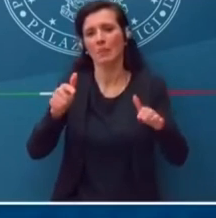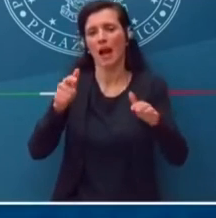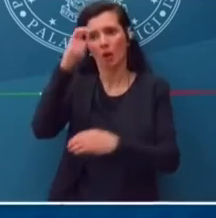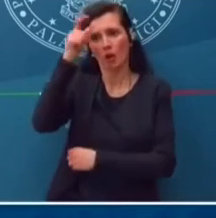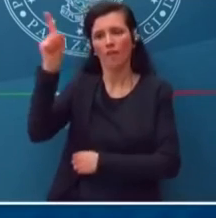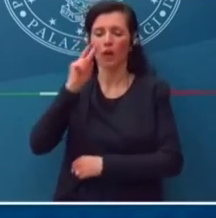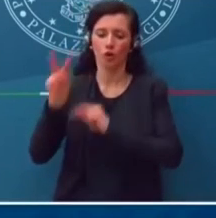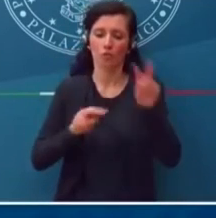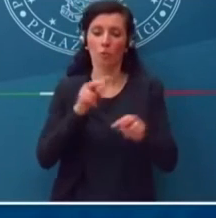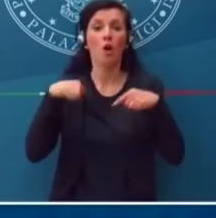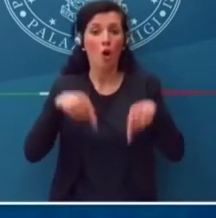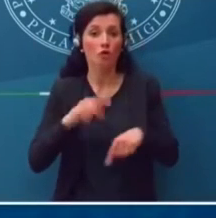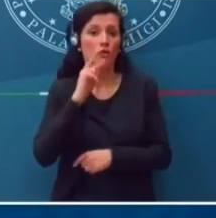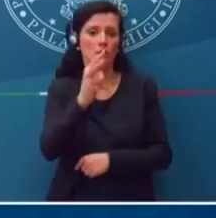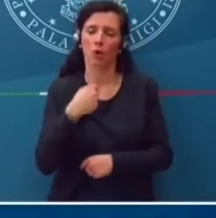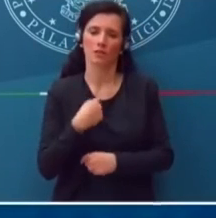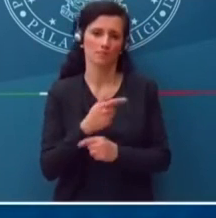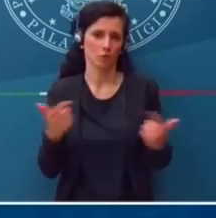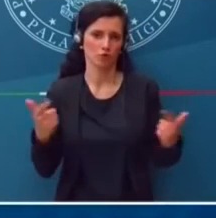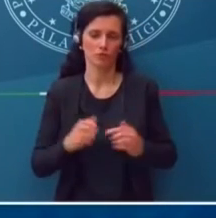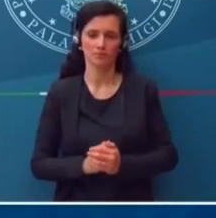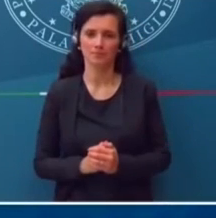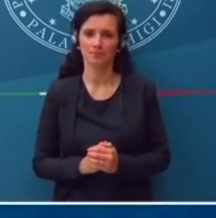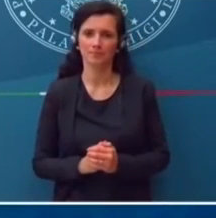ad oggi io non ho una risposta a questo.